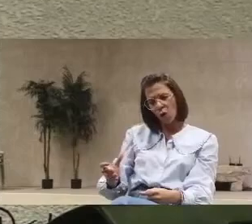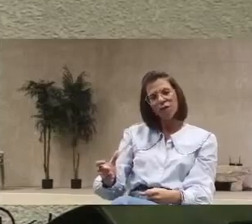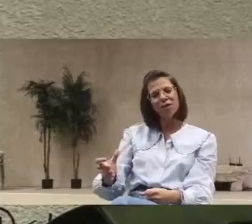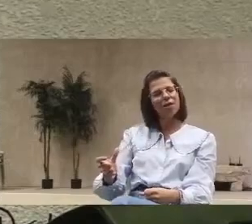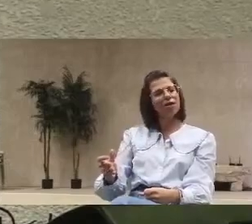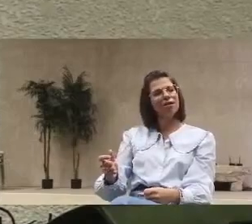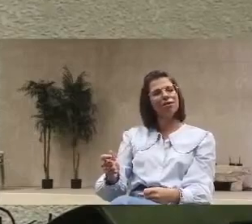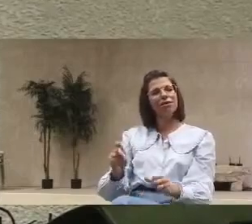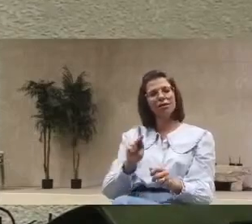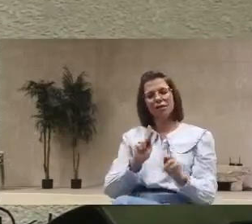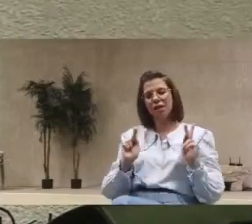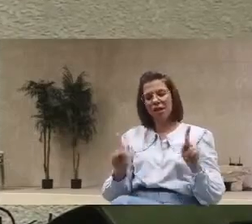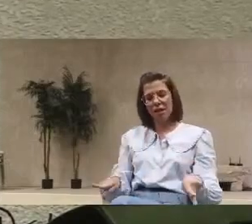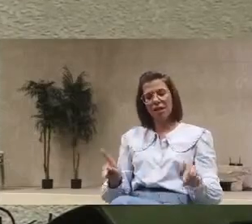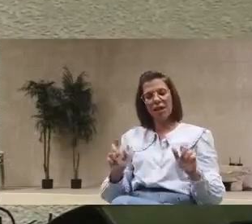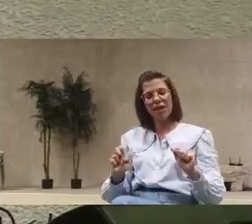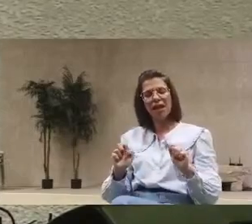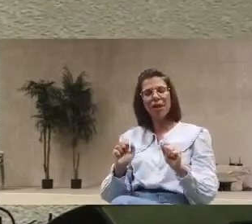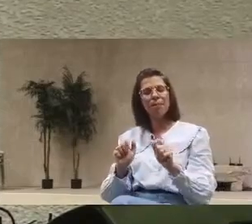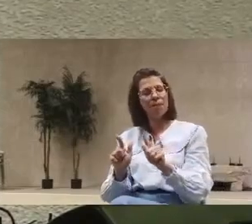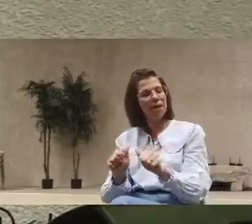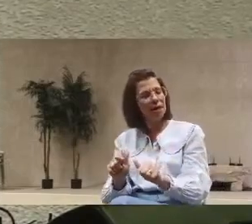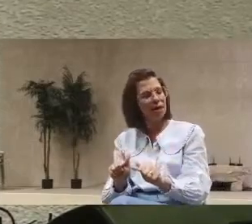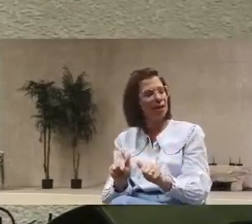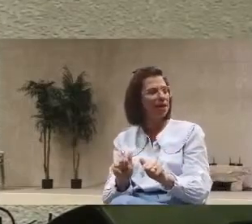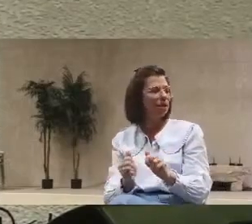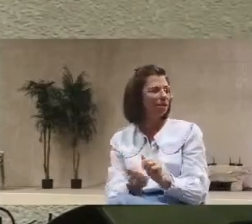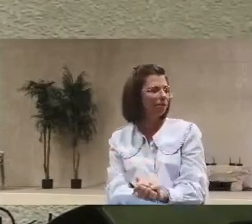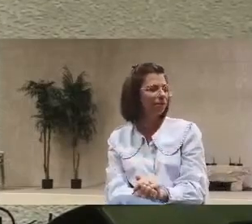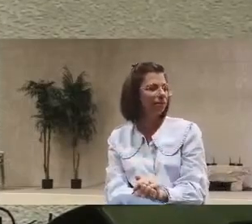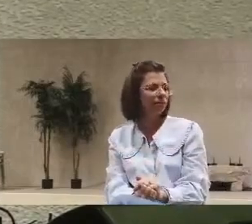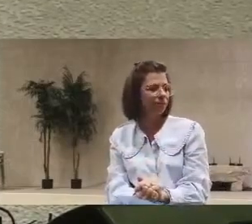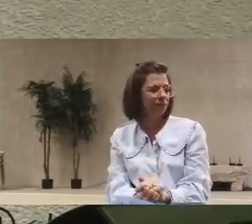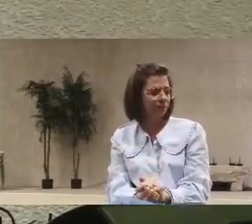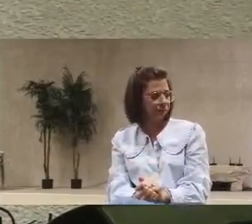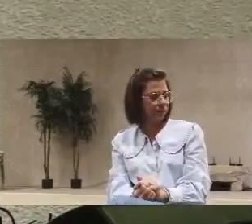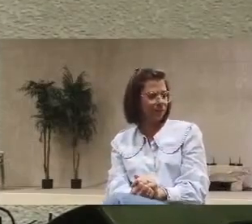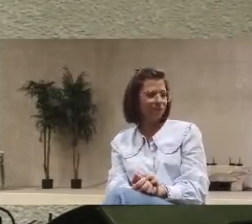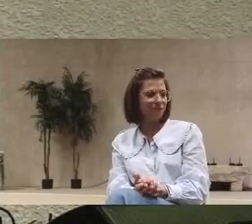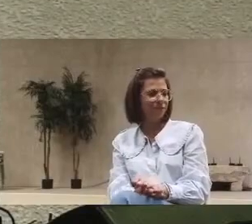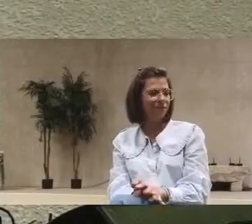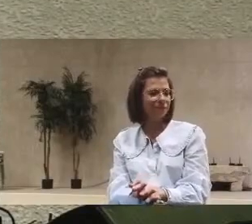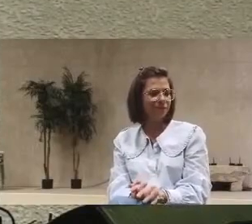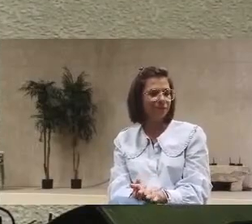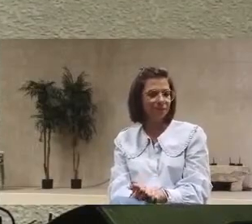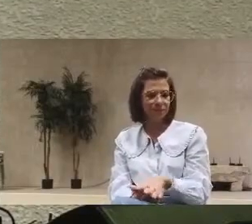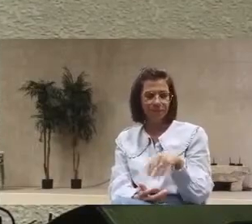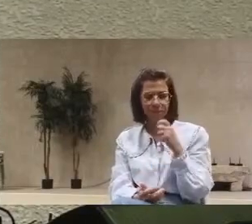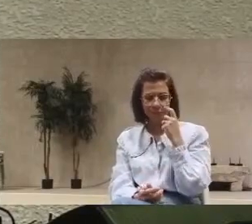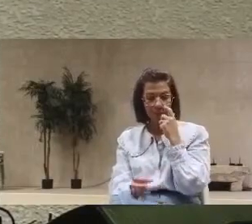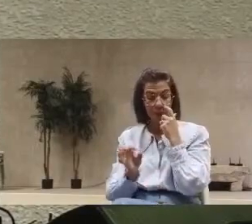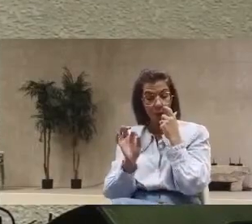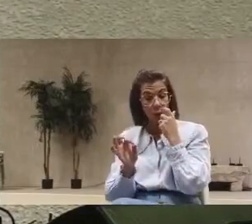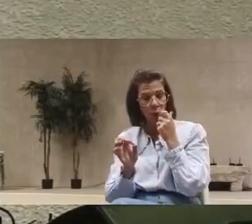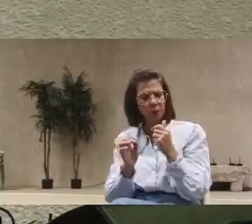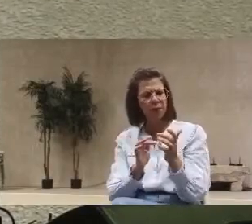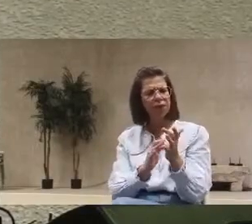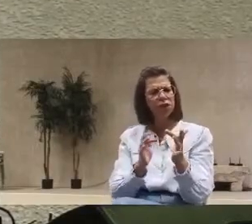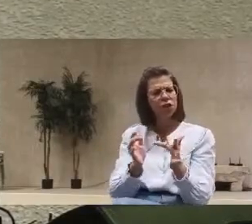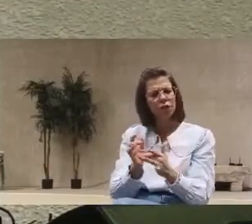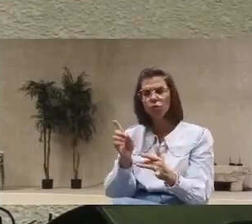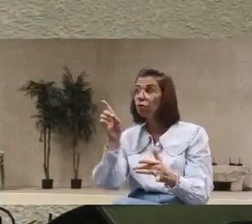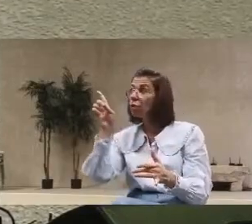justice par son autorité, ça sera la paix. Le prince de la paix va